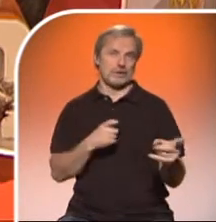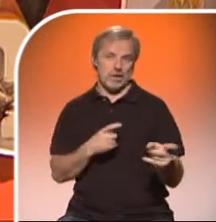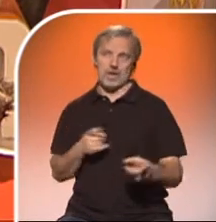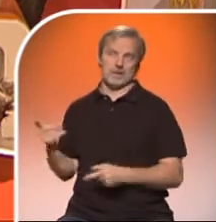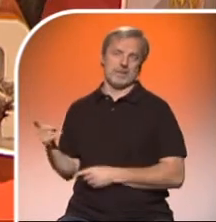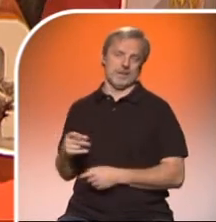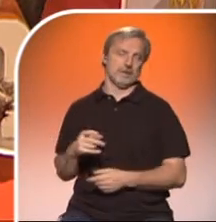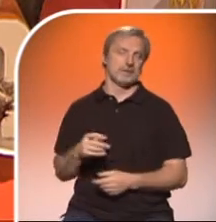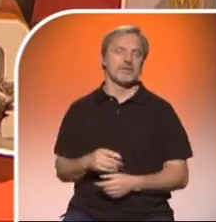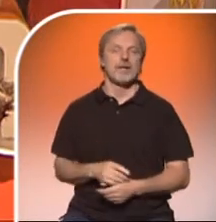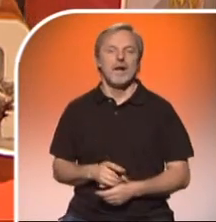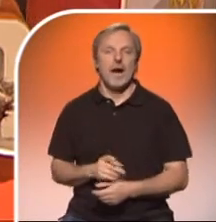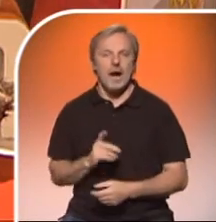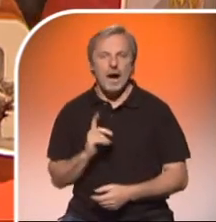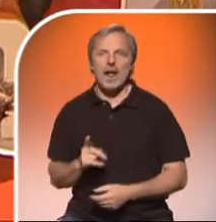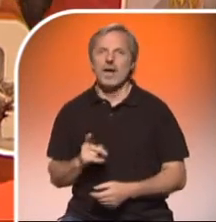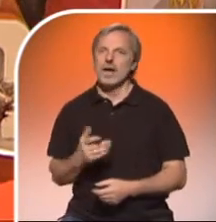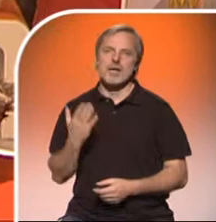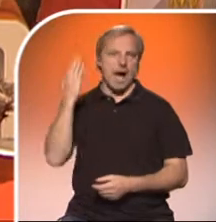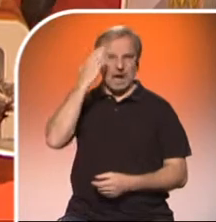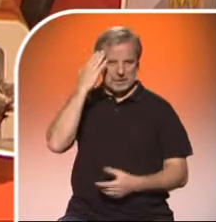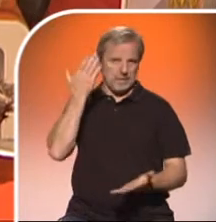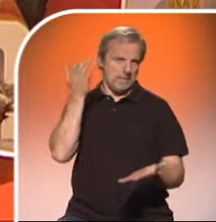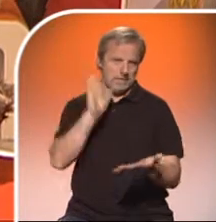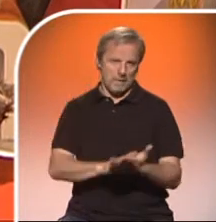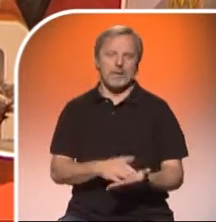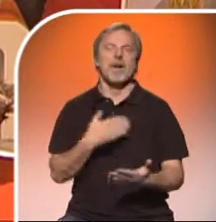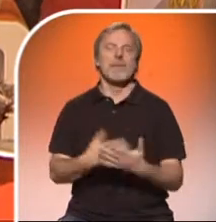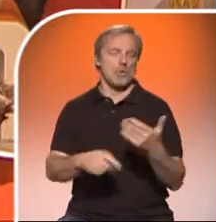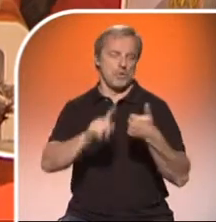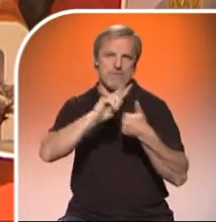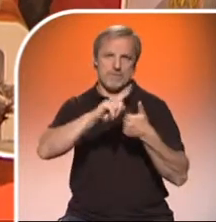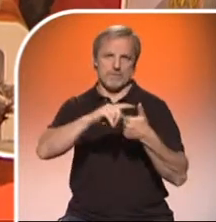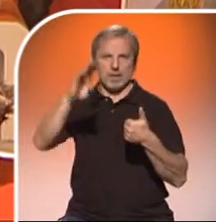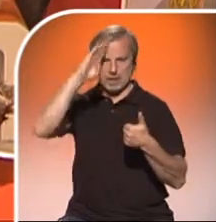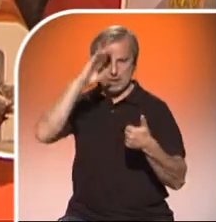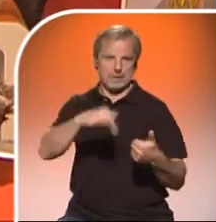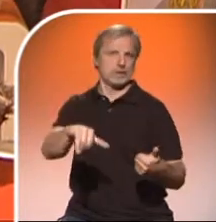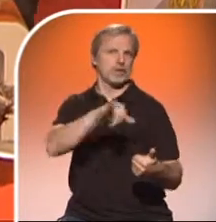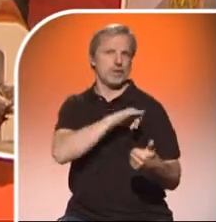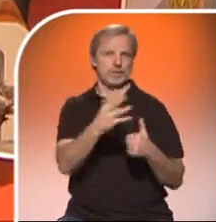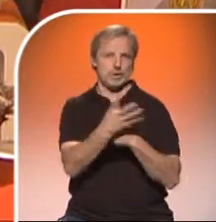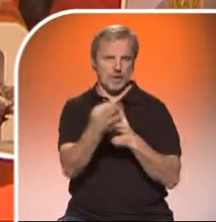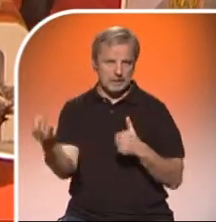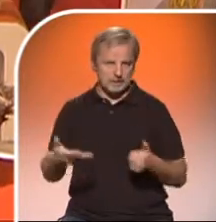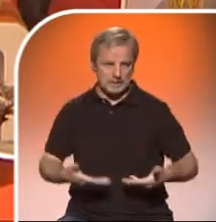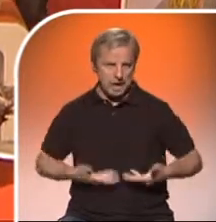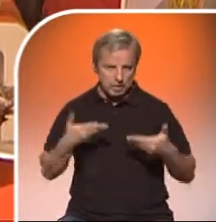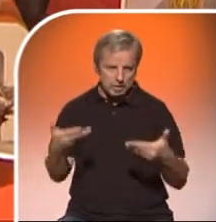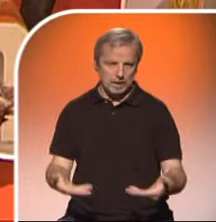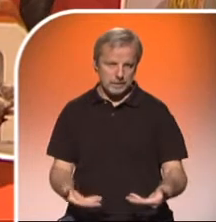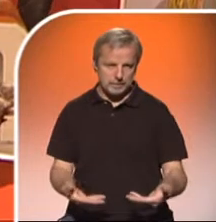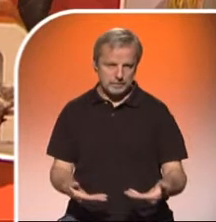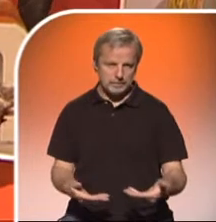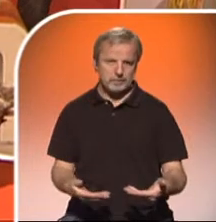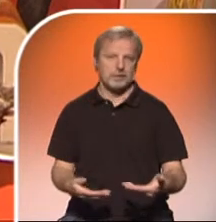skvělý. Ale já si myslím, že to nevyjde, že jo? Protože vím, že kluk se narodil dřív o 14 dnů, jako